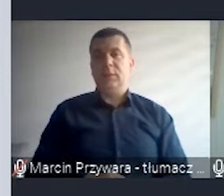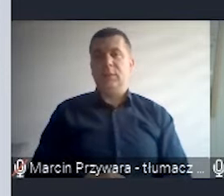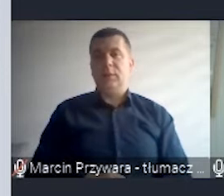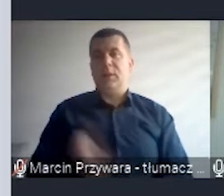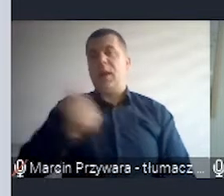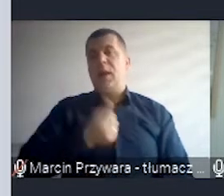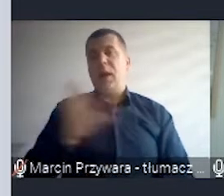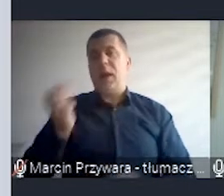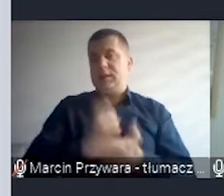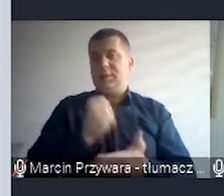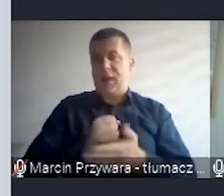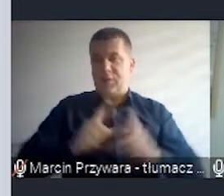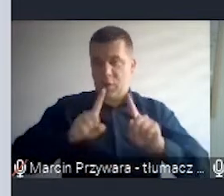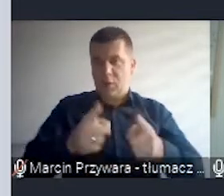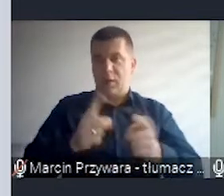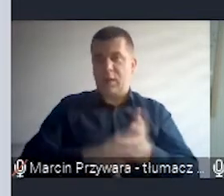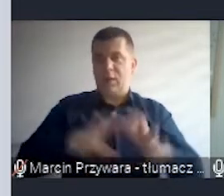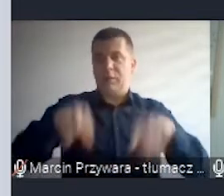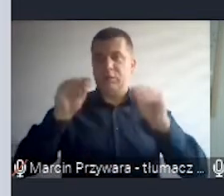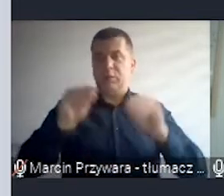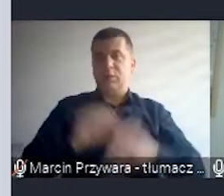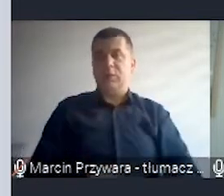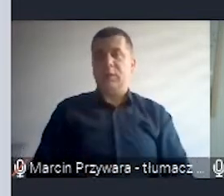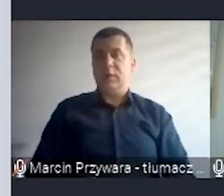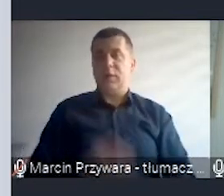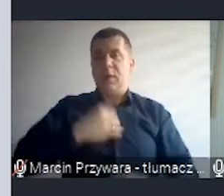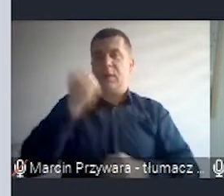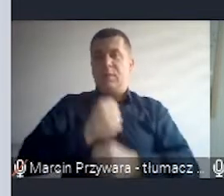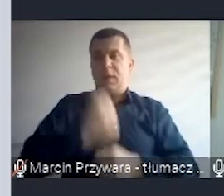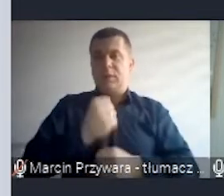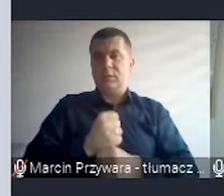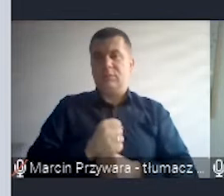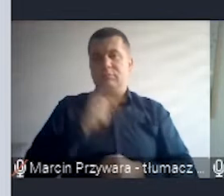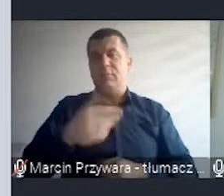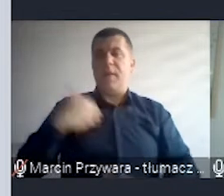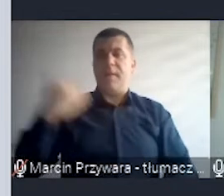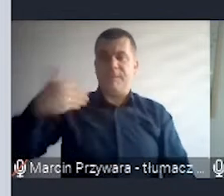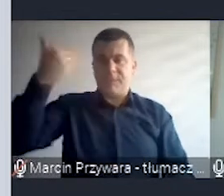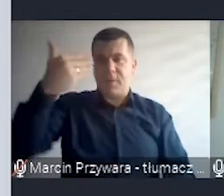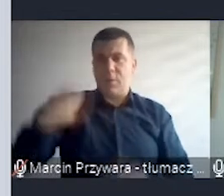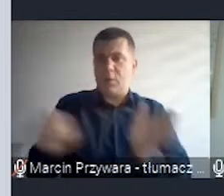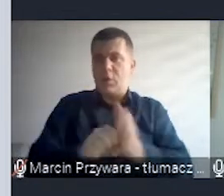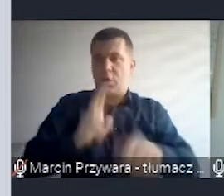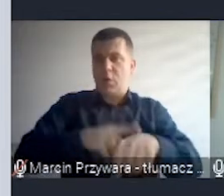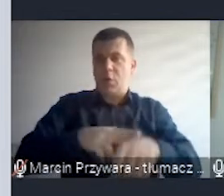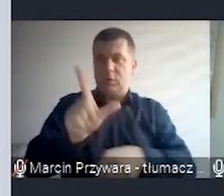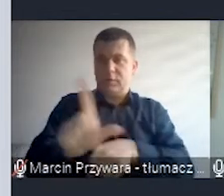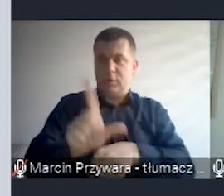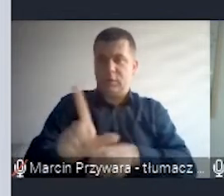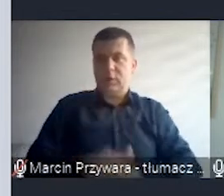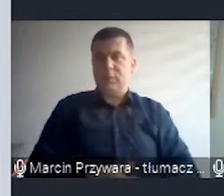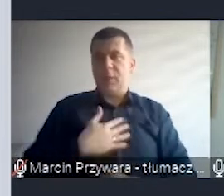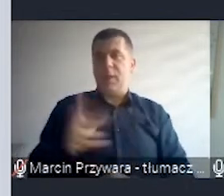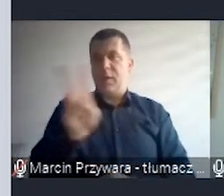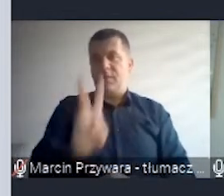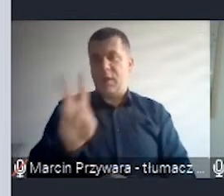Kilka kwestii organizacyjnych na początek. Pracujemy, proszę Państwa, w formule wykładowej do godziny 12. Czy ja mam 2